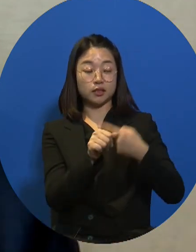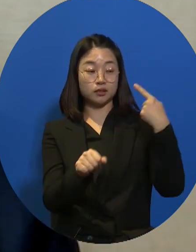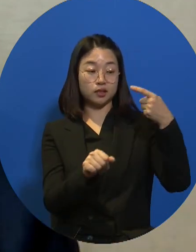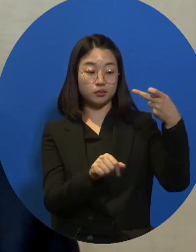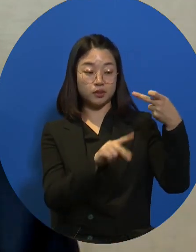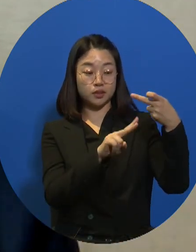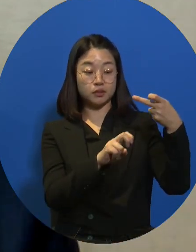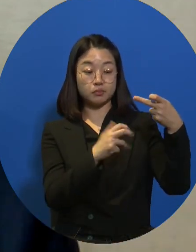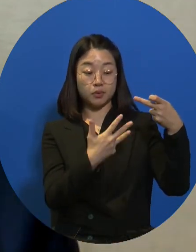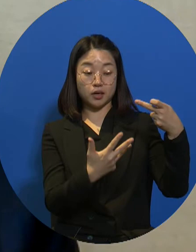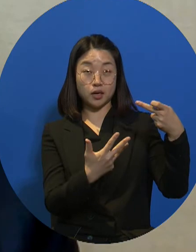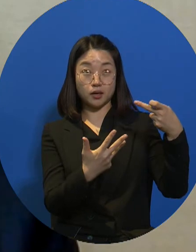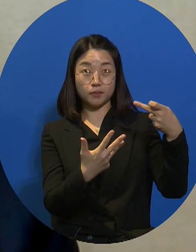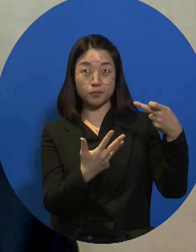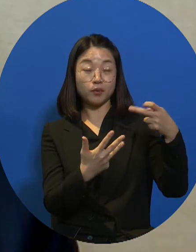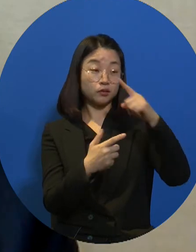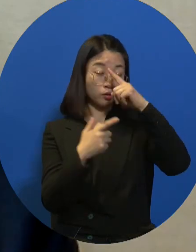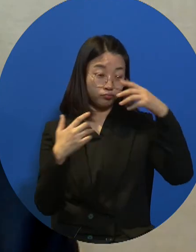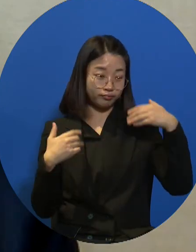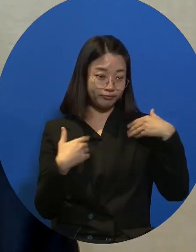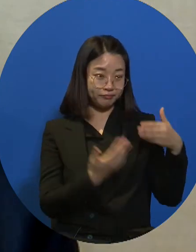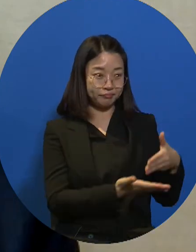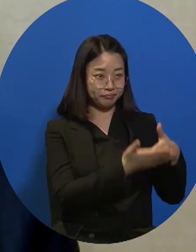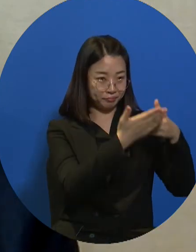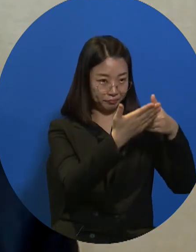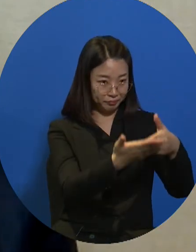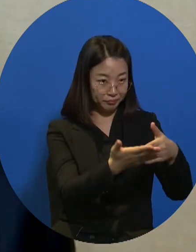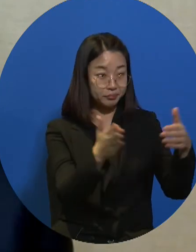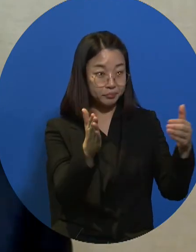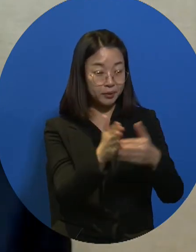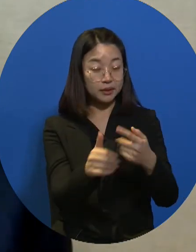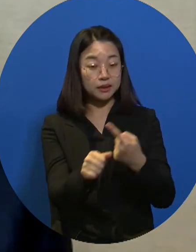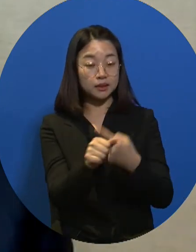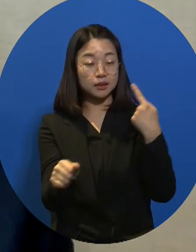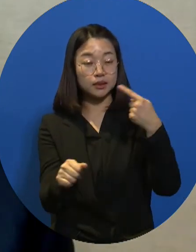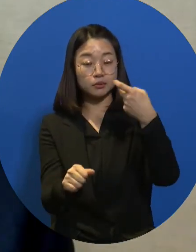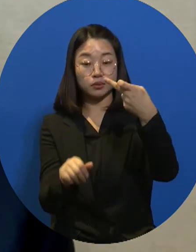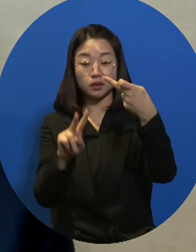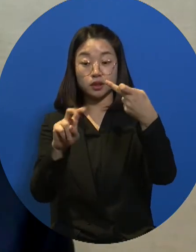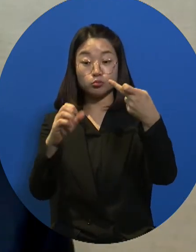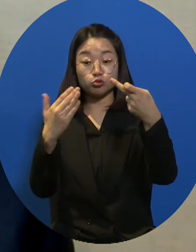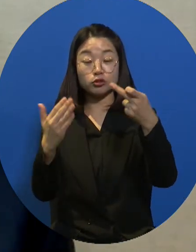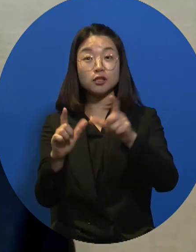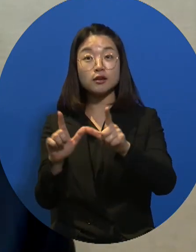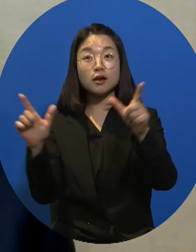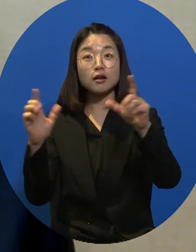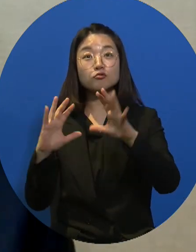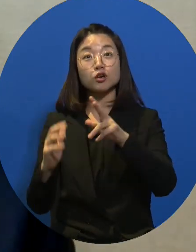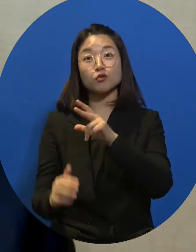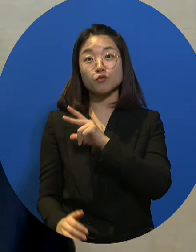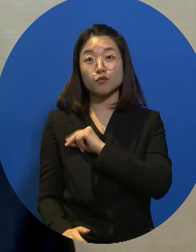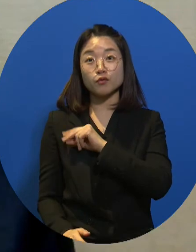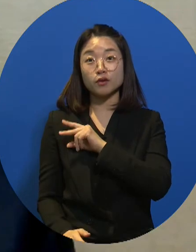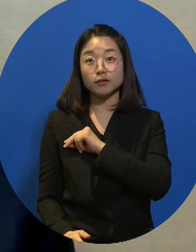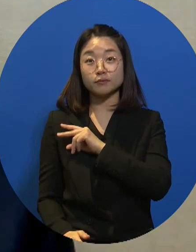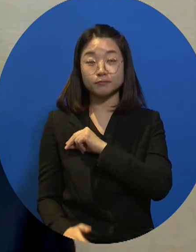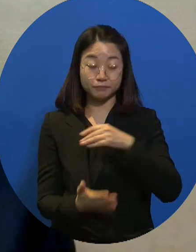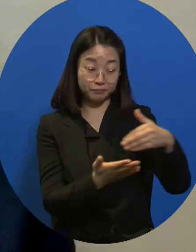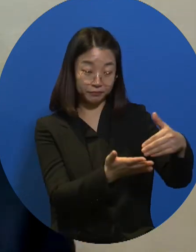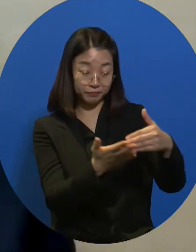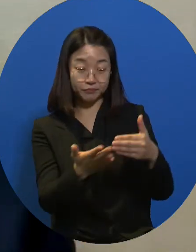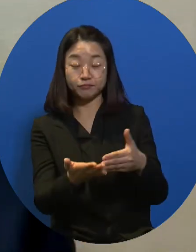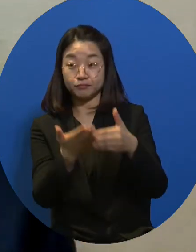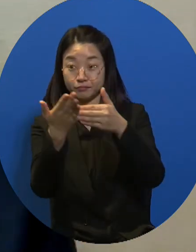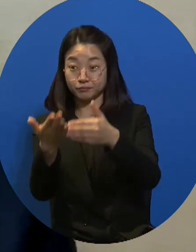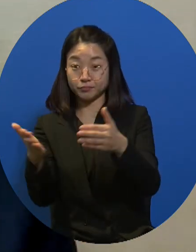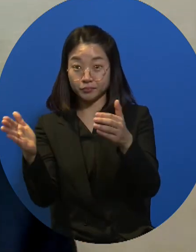정부에서 제안돼서 국회에 도착한 상태고 12월 29일, 작년 29일에 12월 29일에 외통위 회부됐습니다. 근데 어떻게